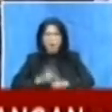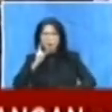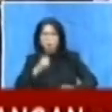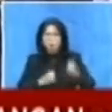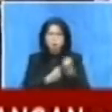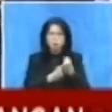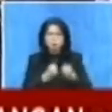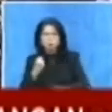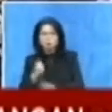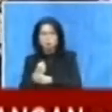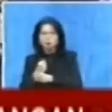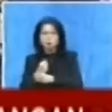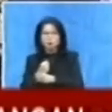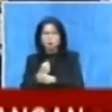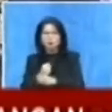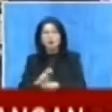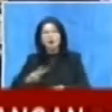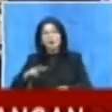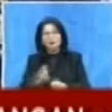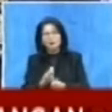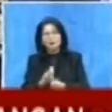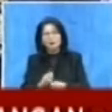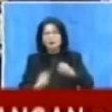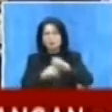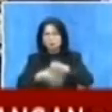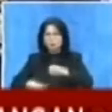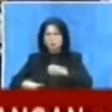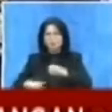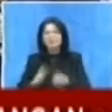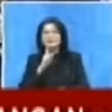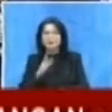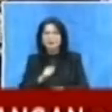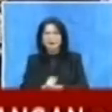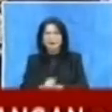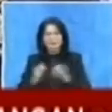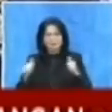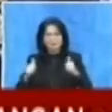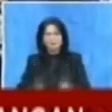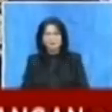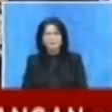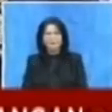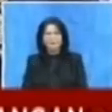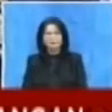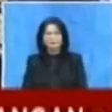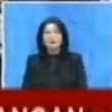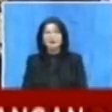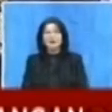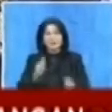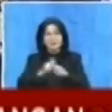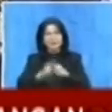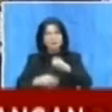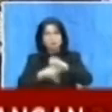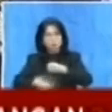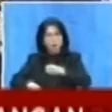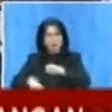mendukung pelaksanaan reformasi struktural secara optimal. Reformasi struktural merupakan hal yang